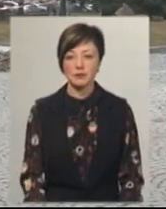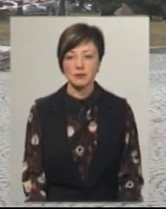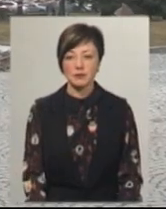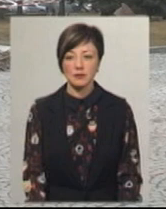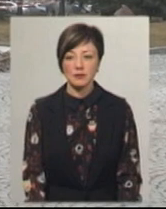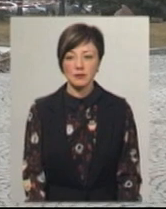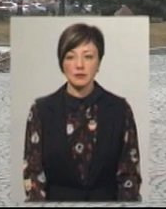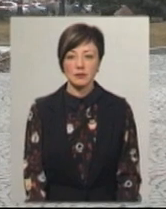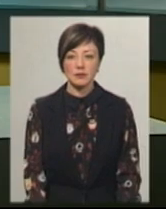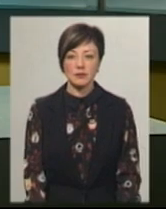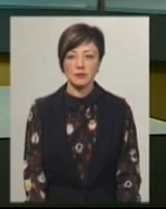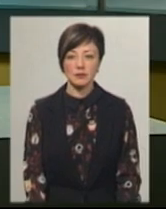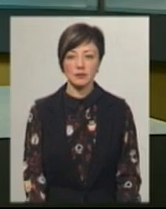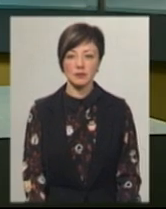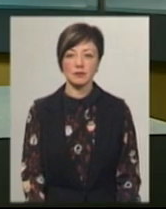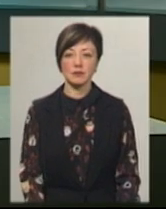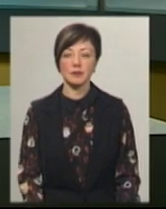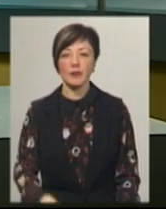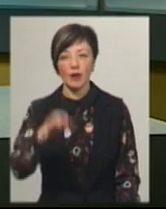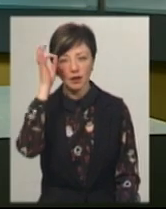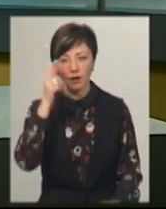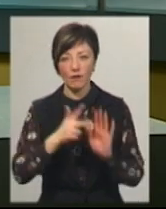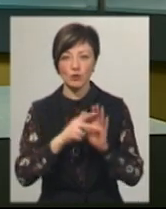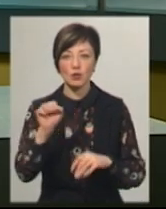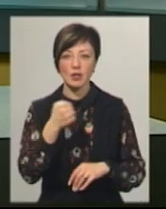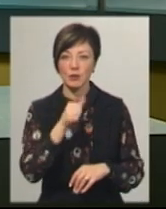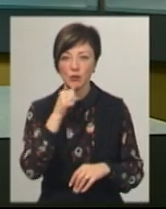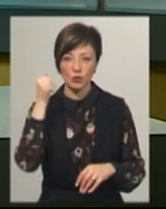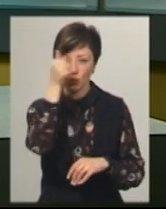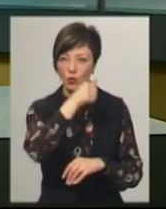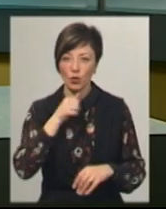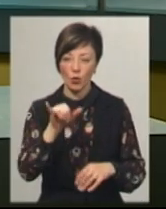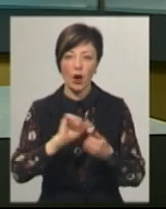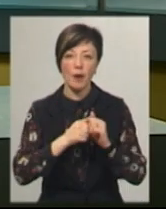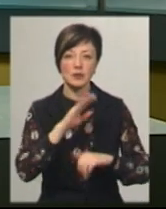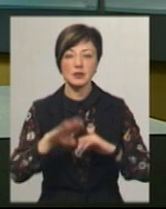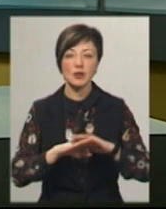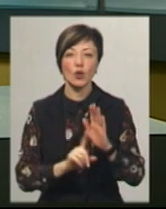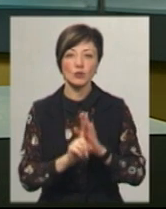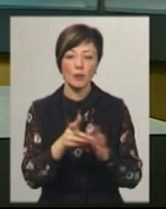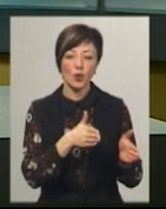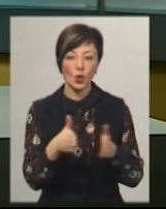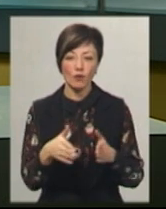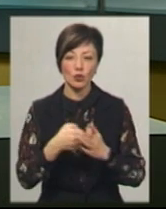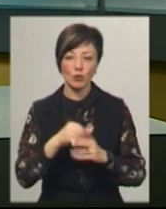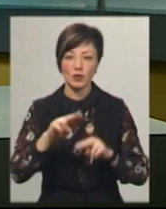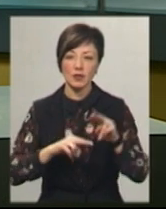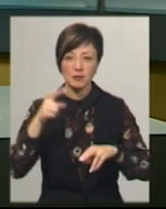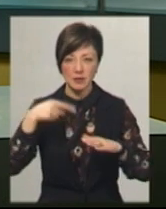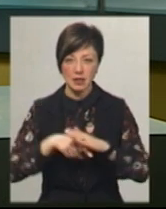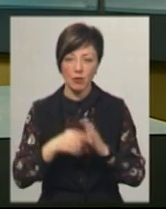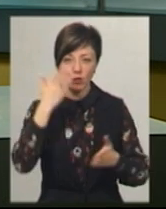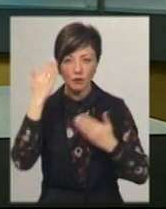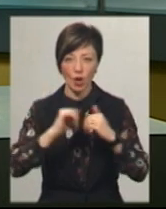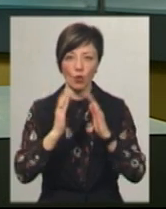Суспільному. Хмельниччина. Нагадаю, 8 серпня минулого року у Кам'янці розпочали підготовку до будівництва підземного